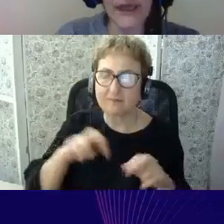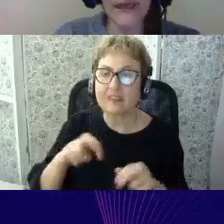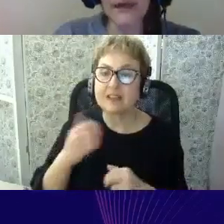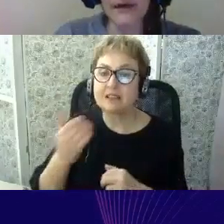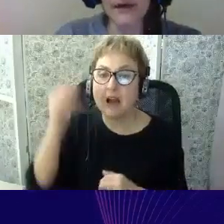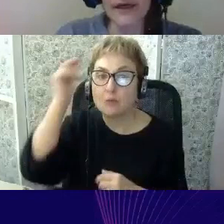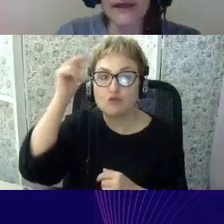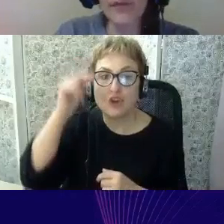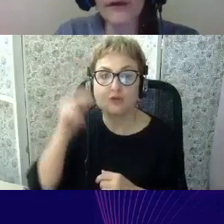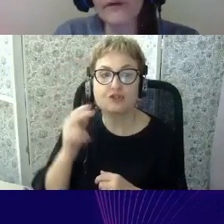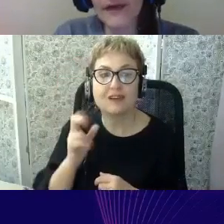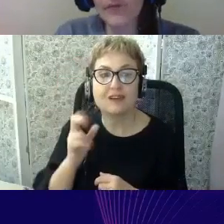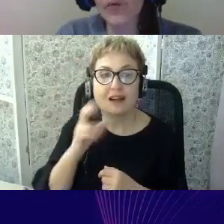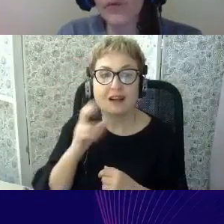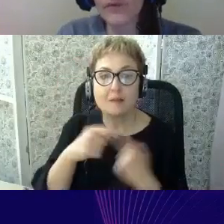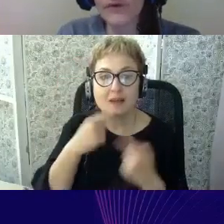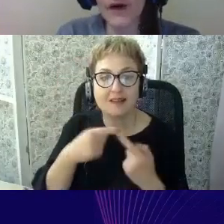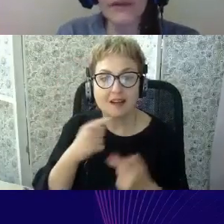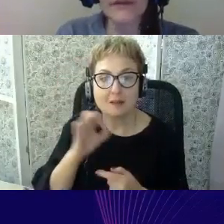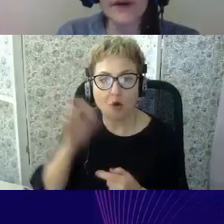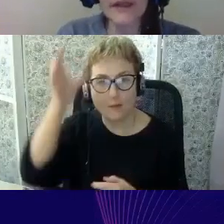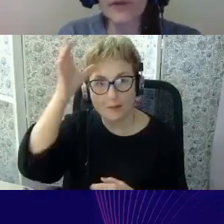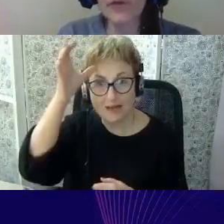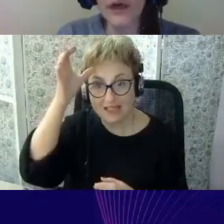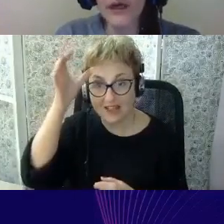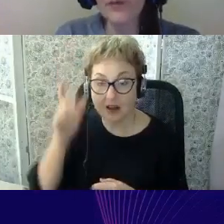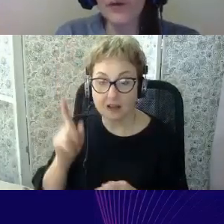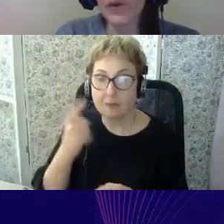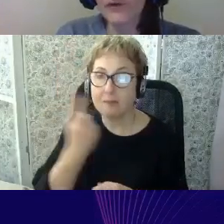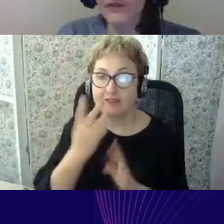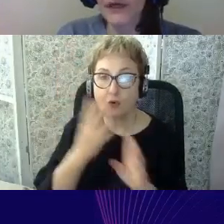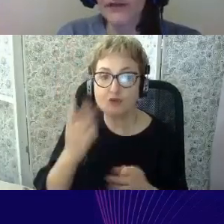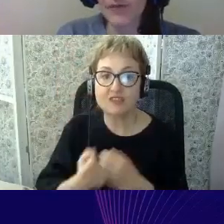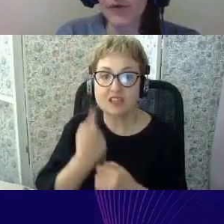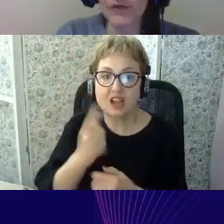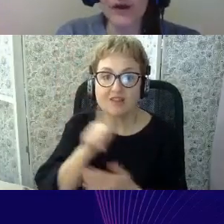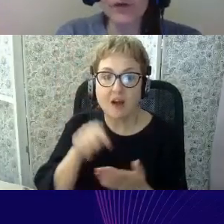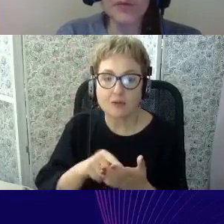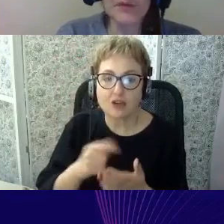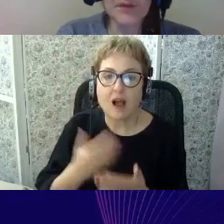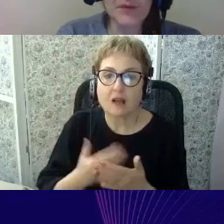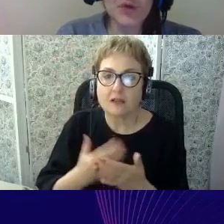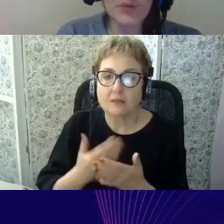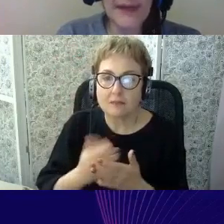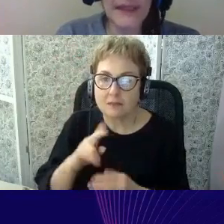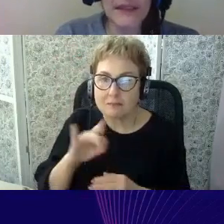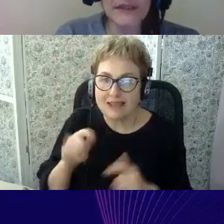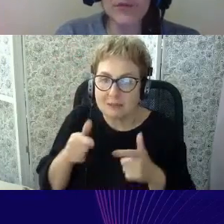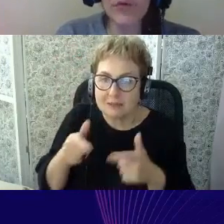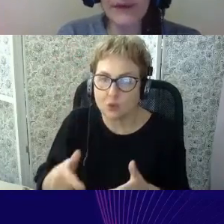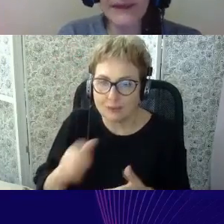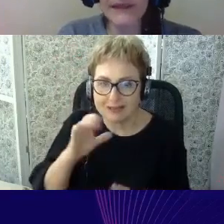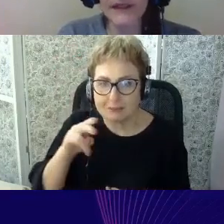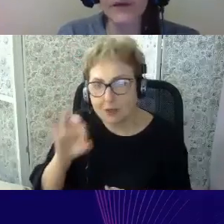обучающегося. Когда мы говорим об образовании, то в первую очередь возникает вопрос, а вот, например, при поступлении